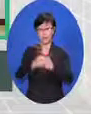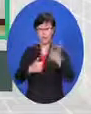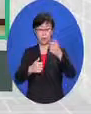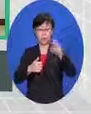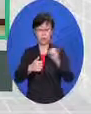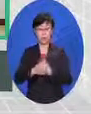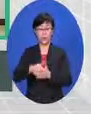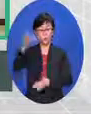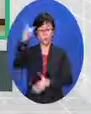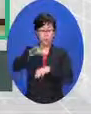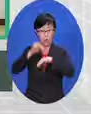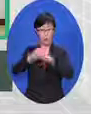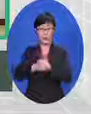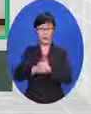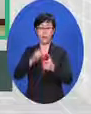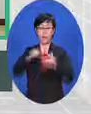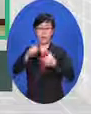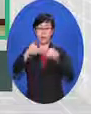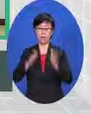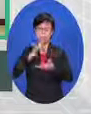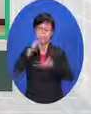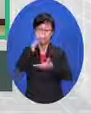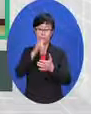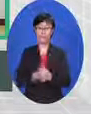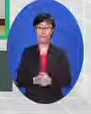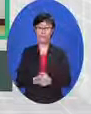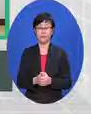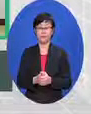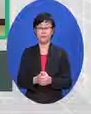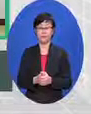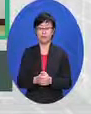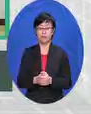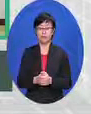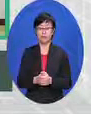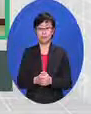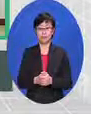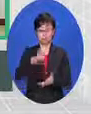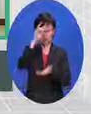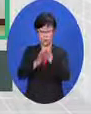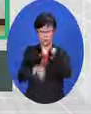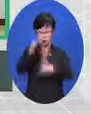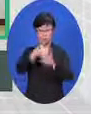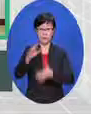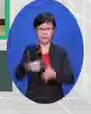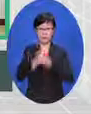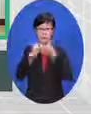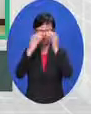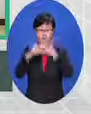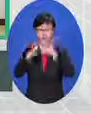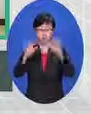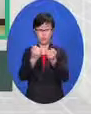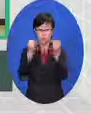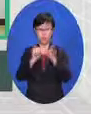한우협회 천안시 지부는 설을 맞아 어려운 이웃들이 사용하라며 60만원 상당의 한우 145박스를